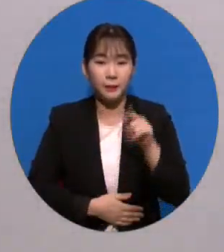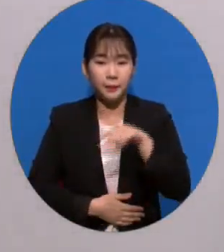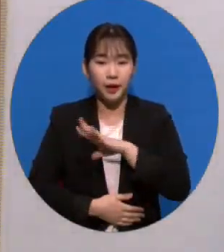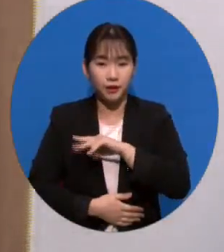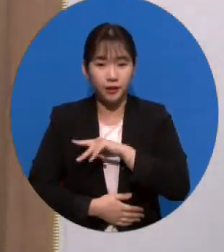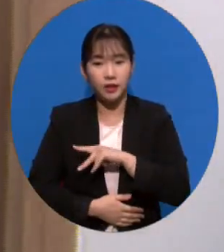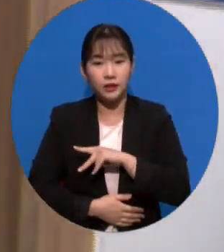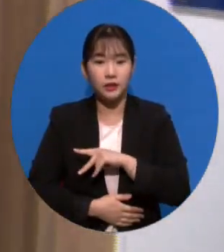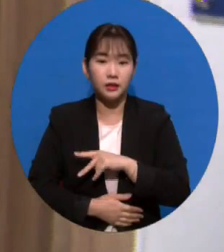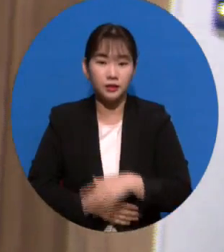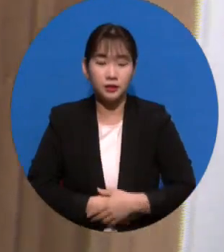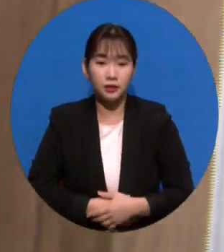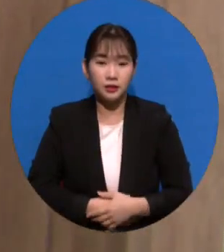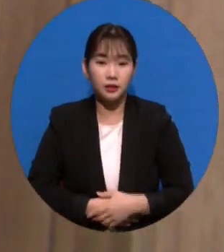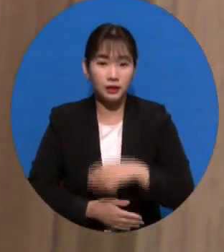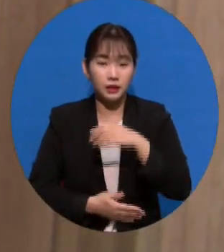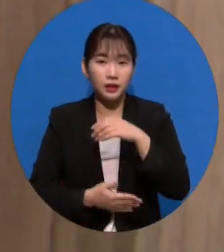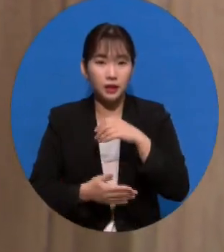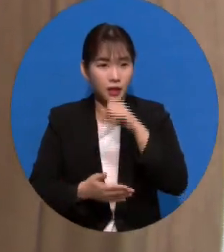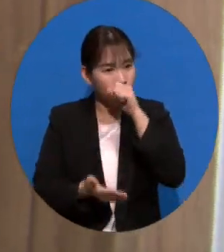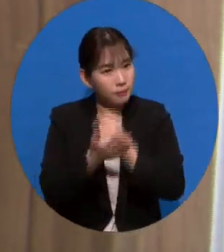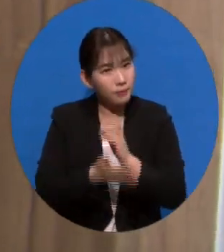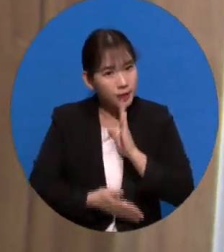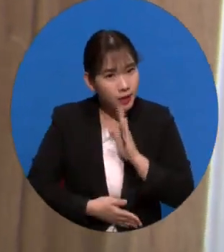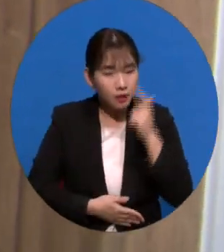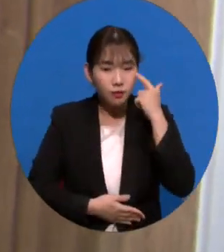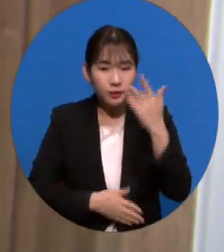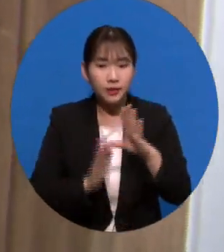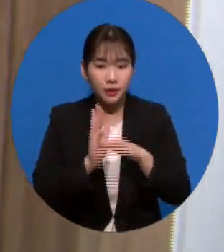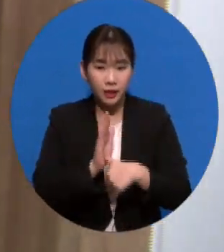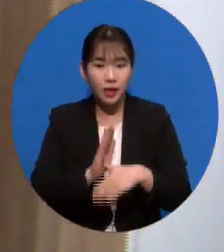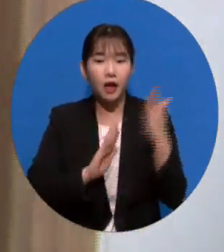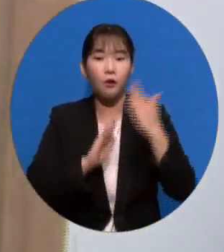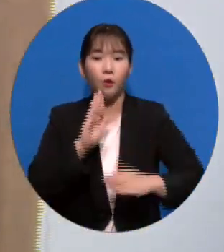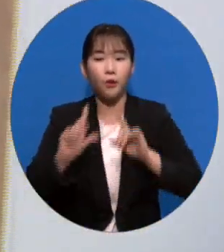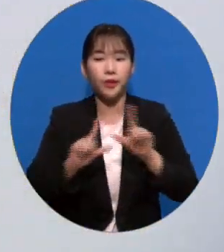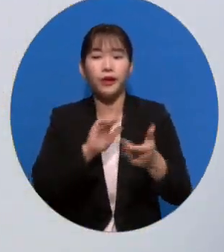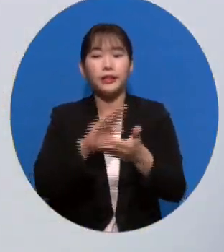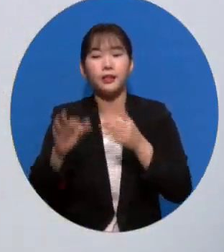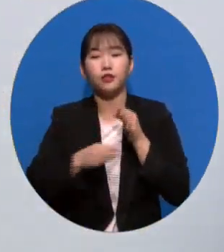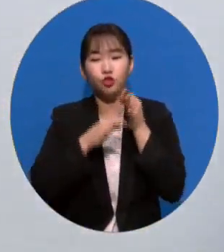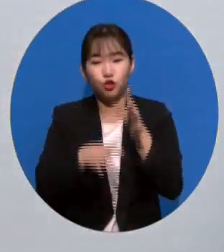의원은 적절성 여부에 대한 질문에 공직